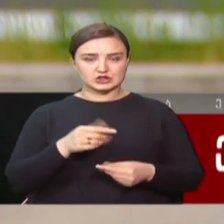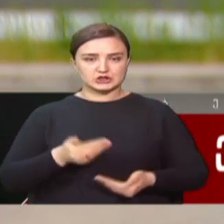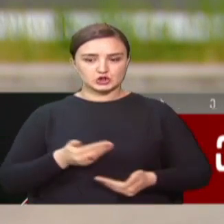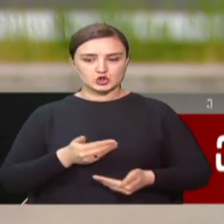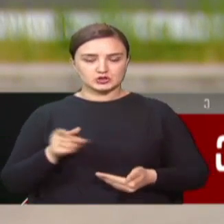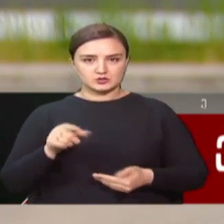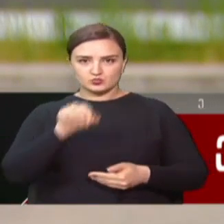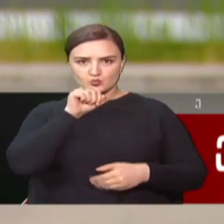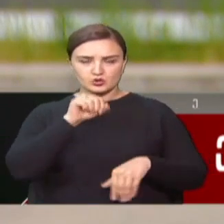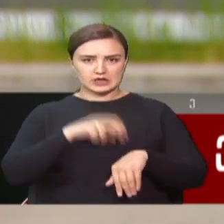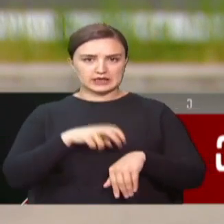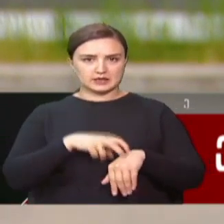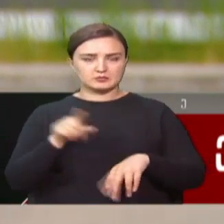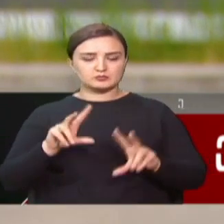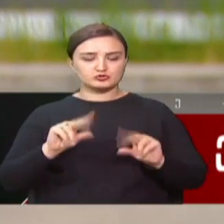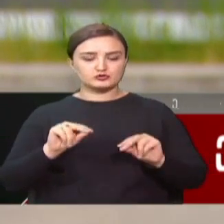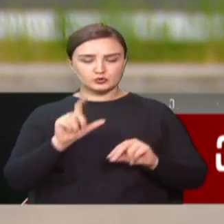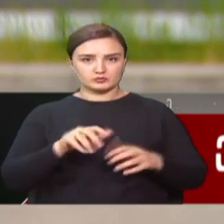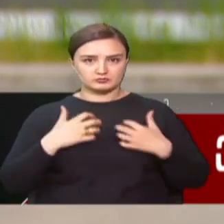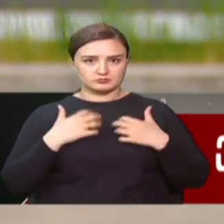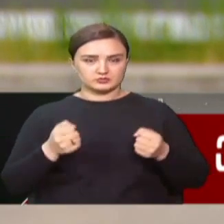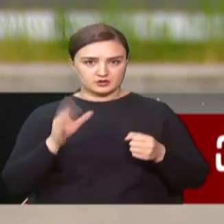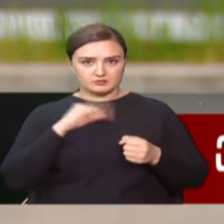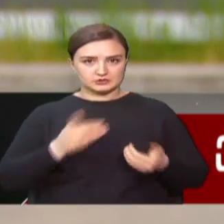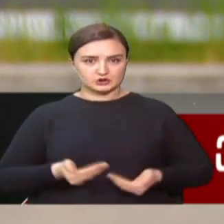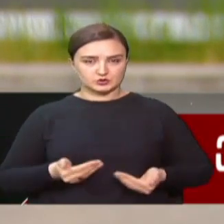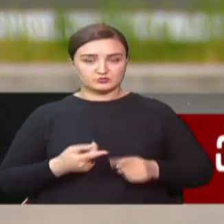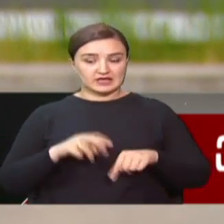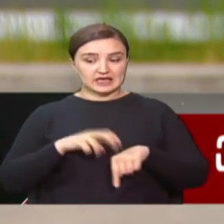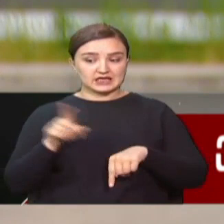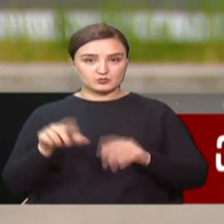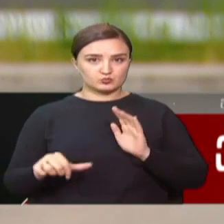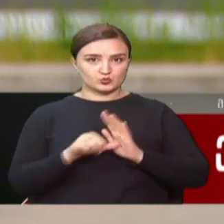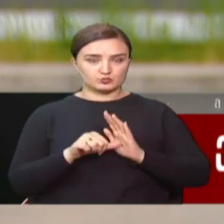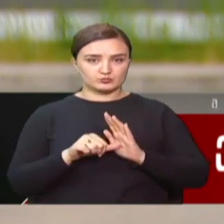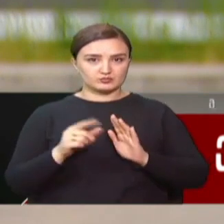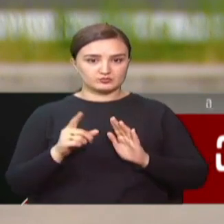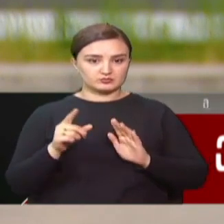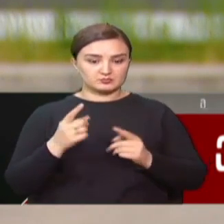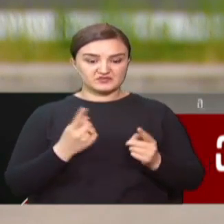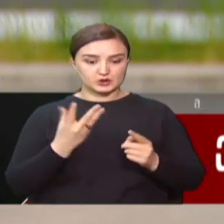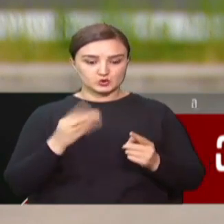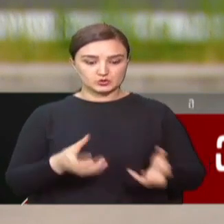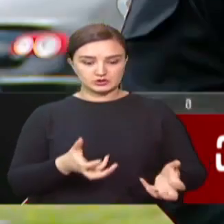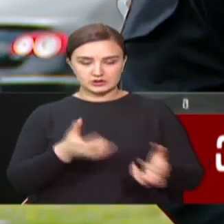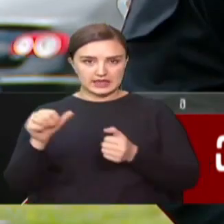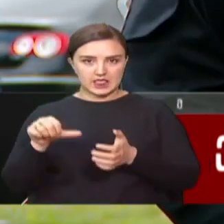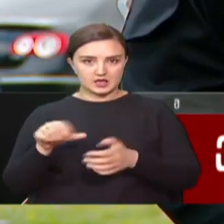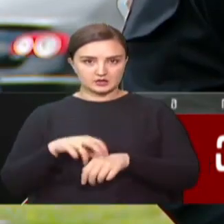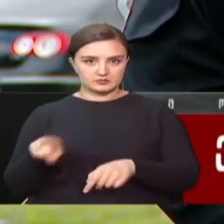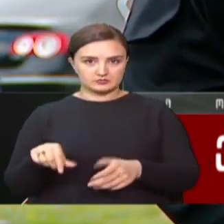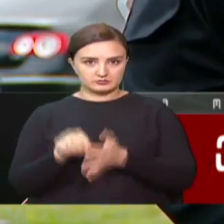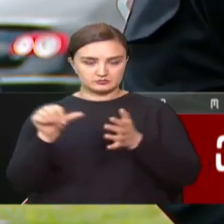სიცოცხლის მშვიდობიანად გამოყვანაში, რადგან ექიმის ჩართულობა პირველი უწუთებში არის უმნიშვნელოვანესი.